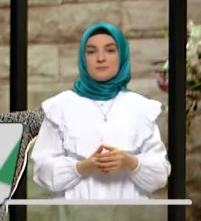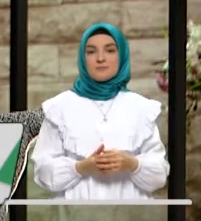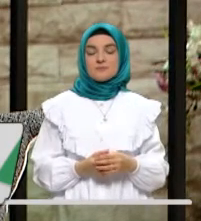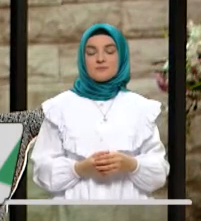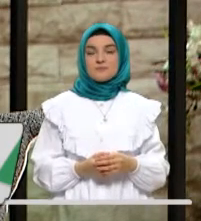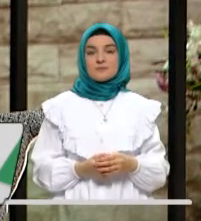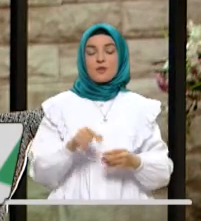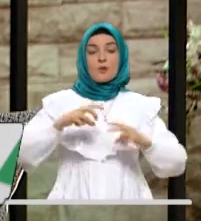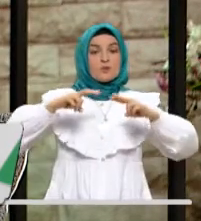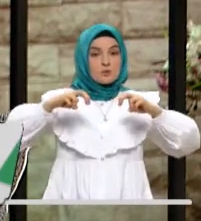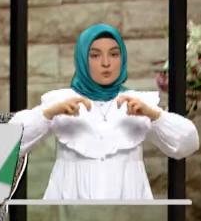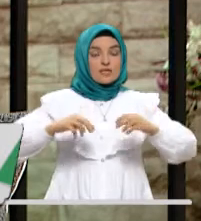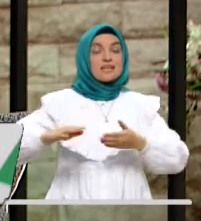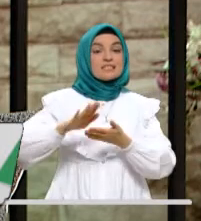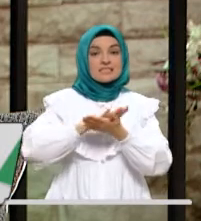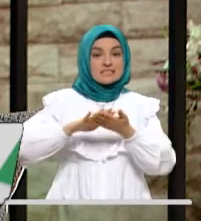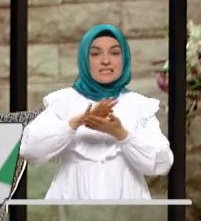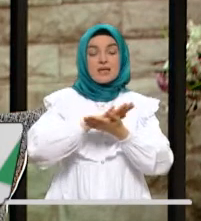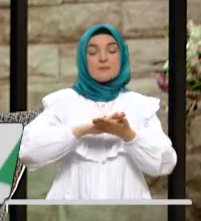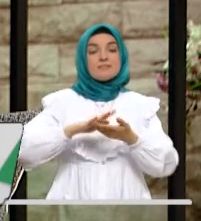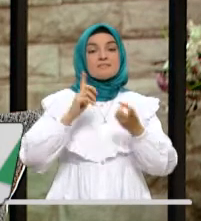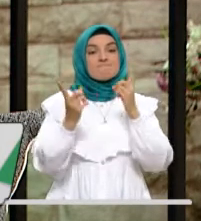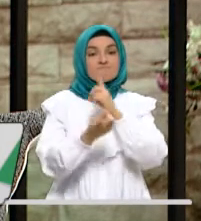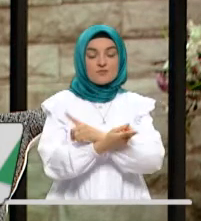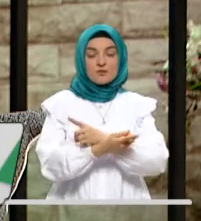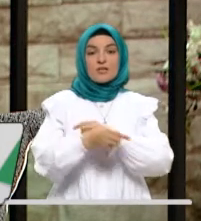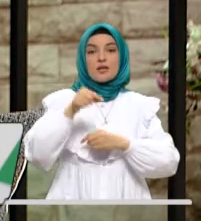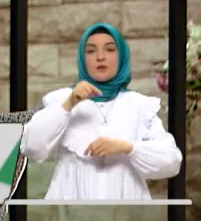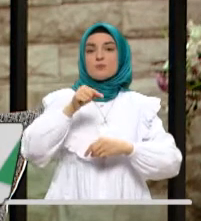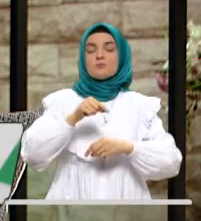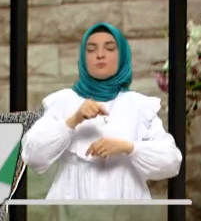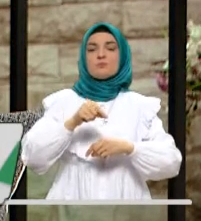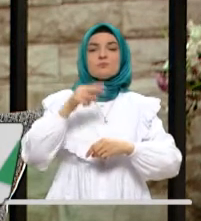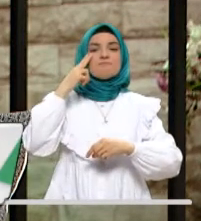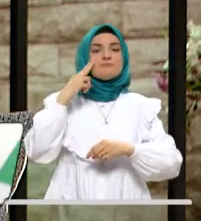Ve konumuz temizlik ürünleri. Temizlik ürünlerinde